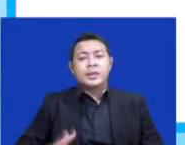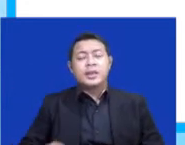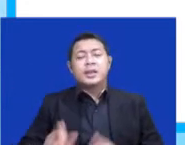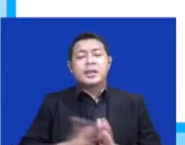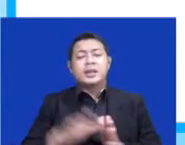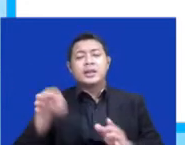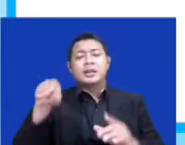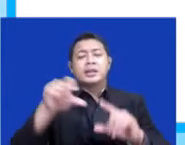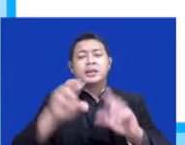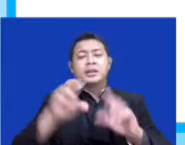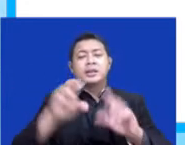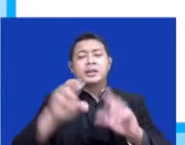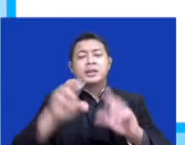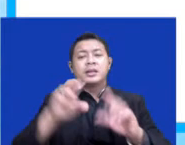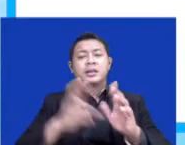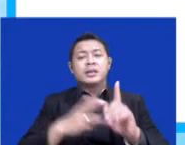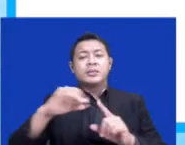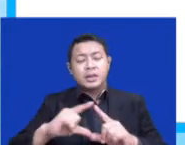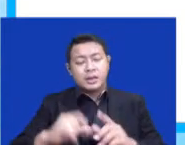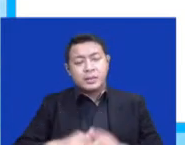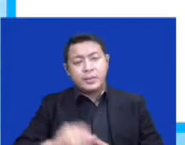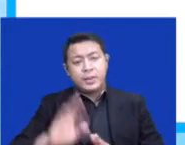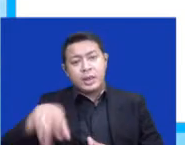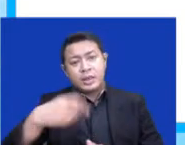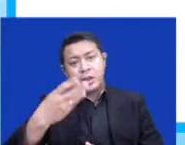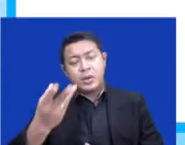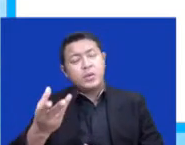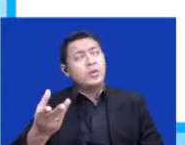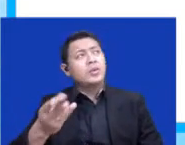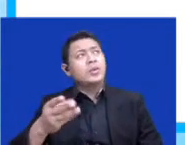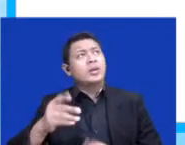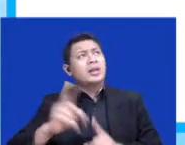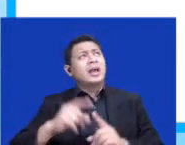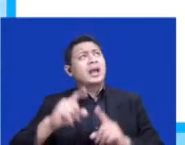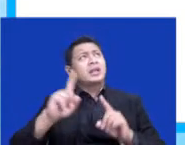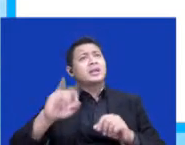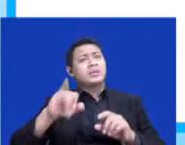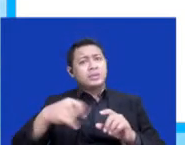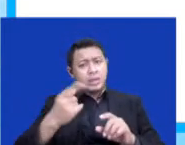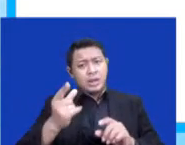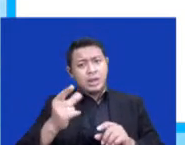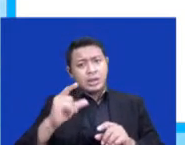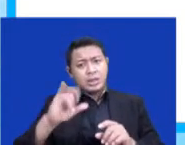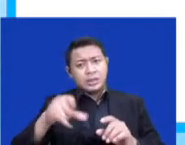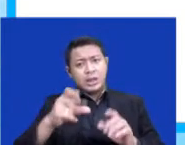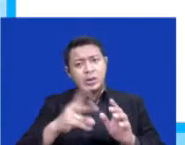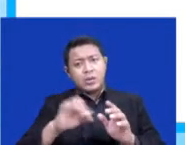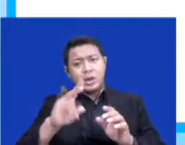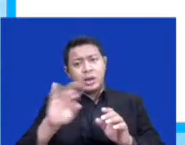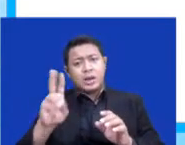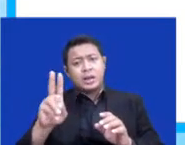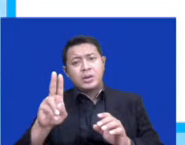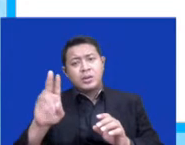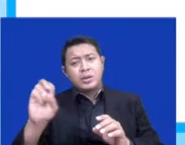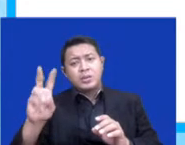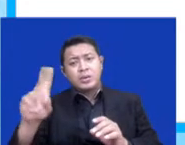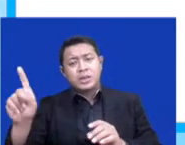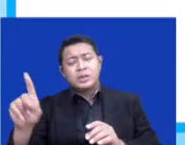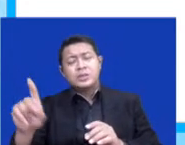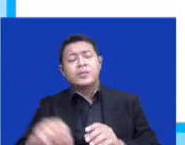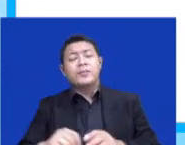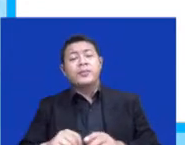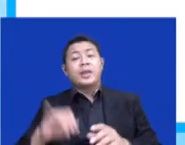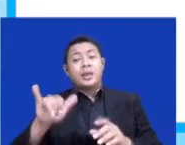Nah, pada tahun pada tanggal 1 Januari 2021, YHP fase kedua secara